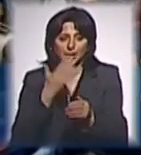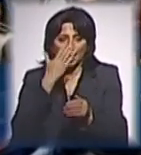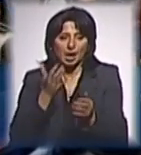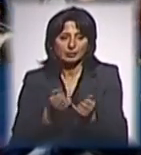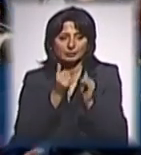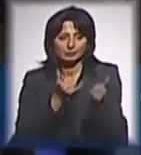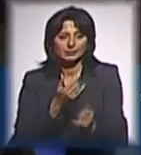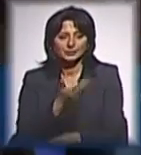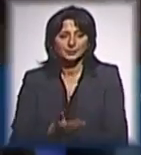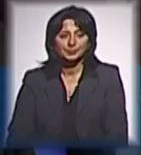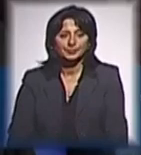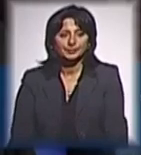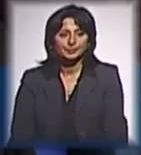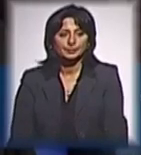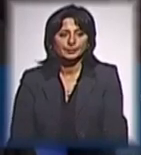ჩვენმა მოსახლეობამ.